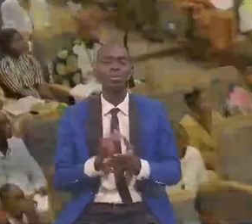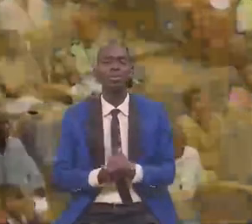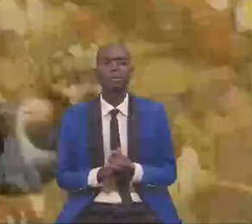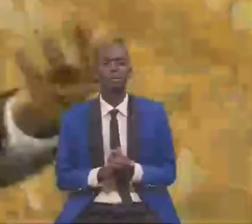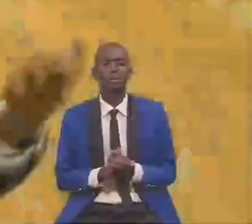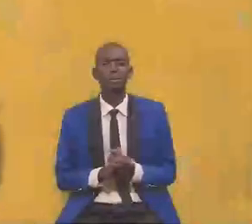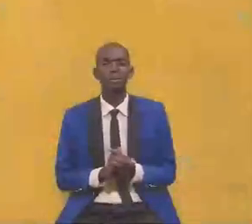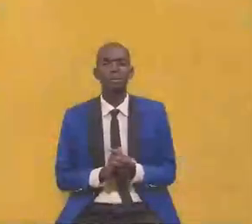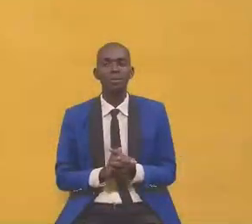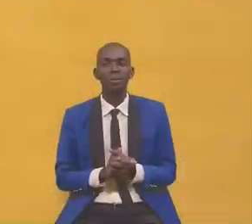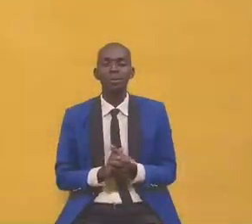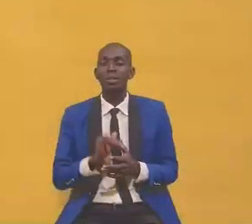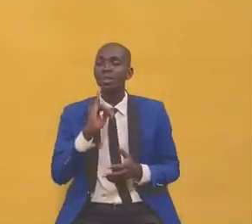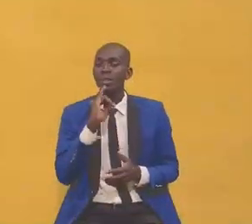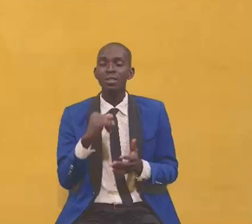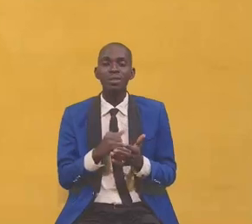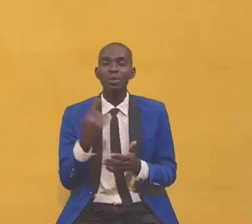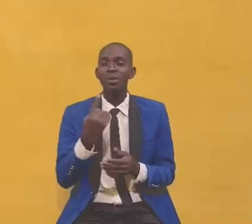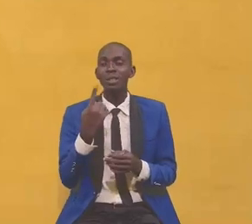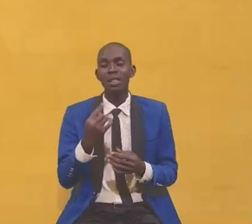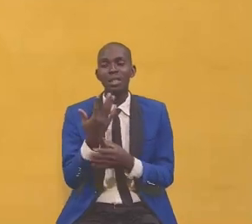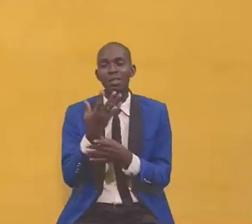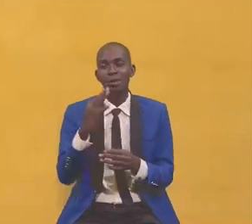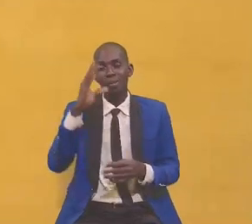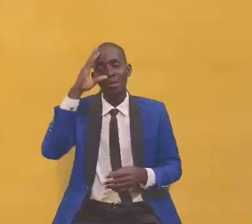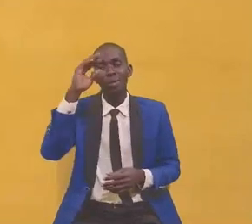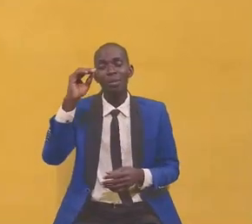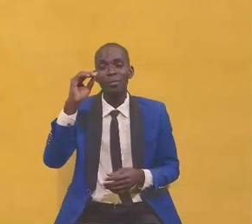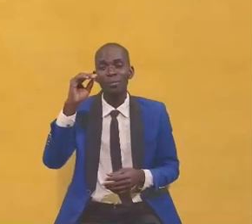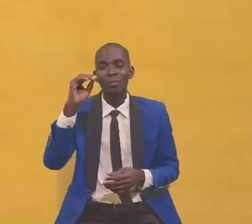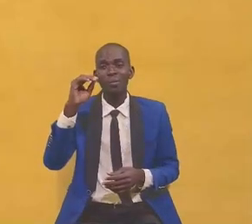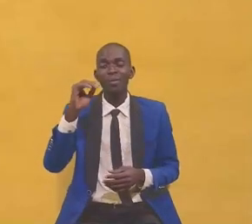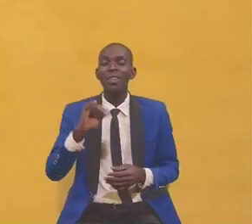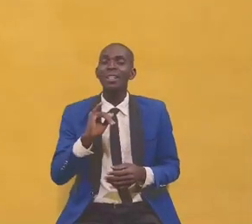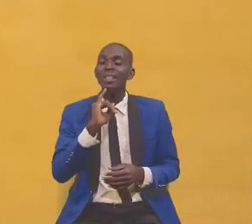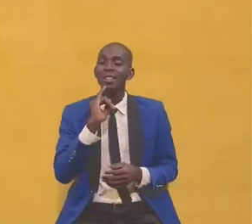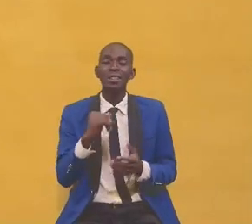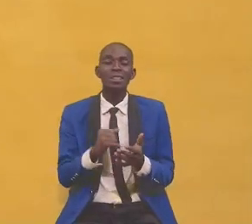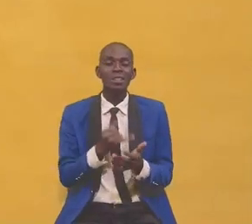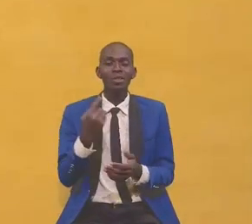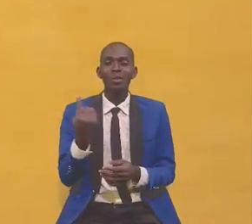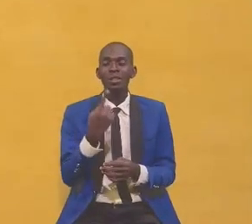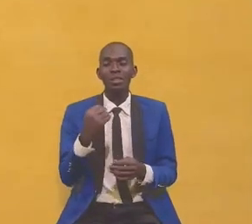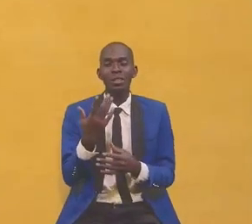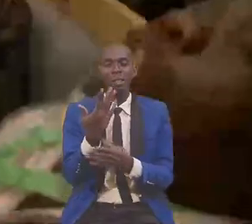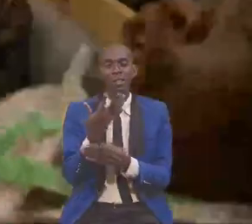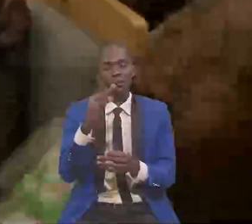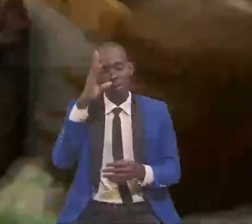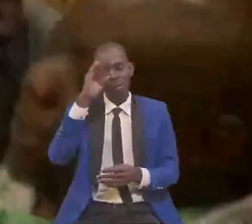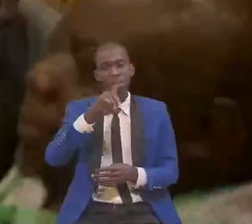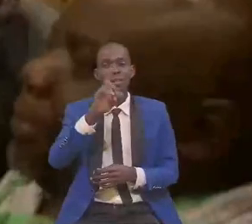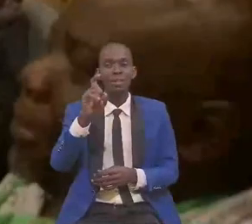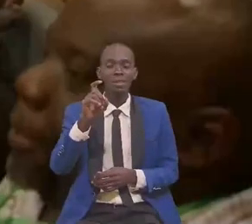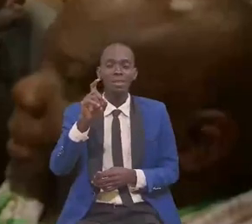Ce sont les mains des hommes seulement. Je demande, est-ce que ce sont les mains des hommes seulement? Mes